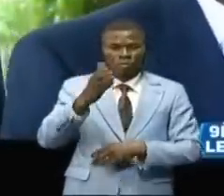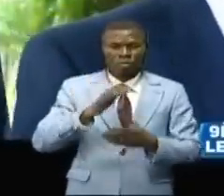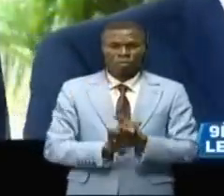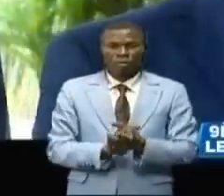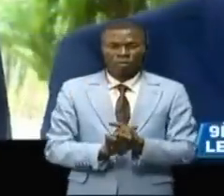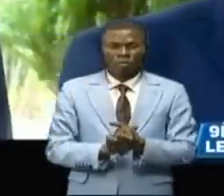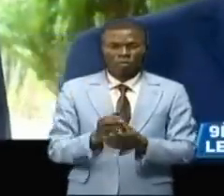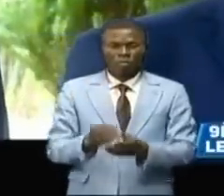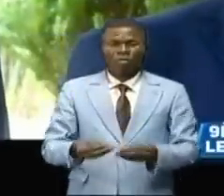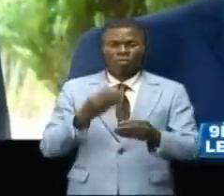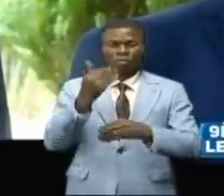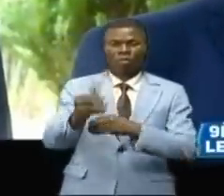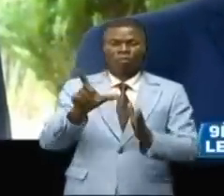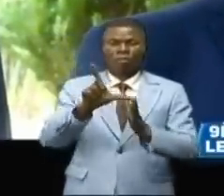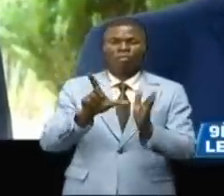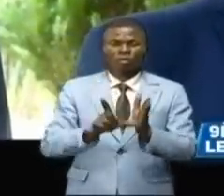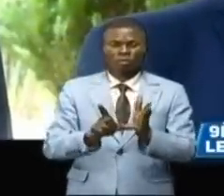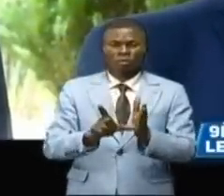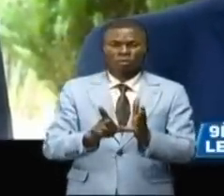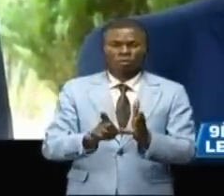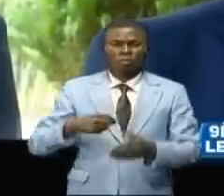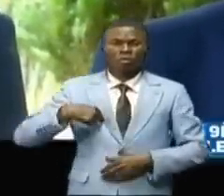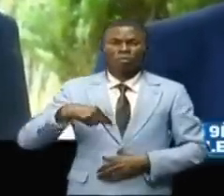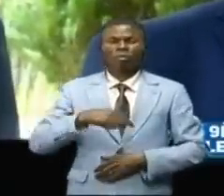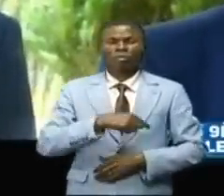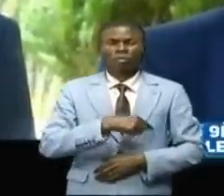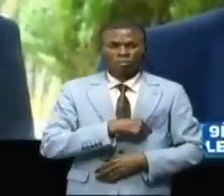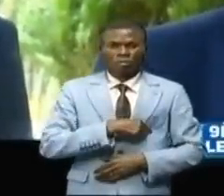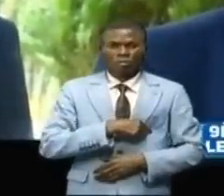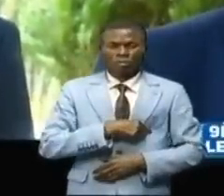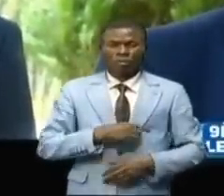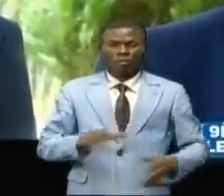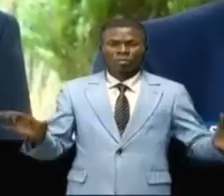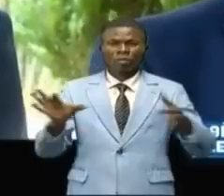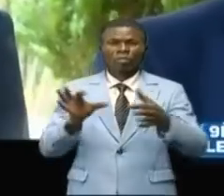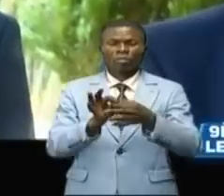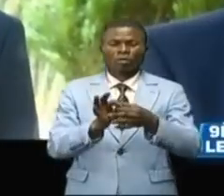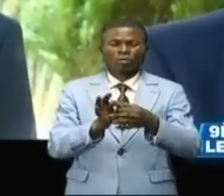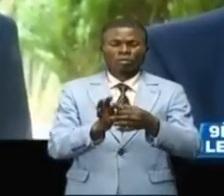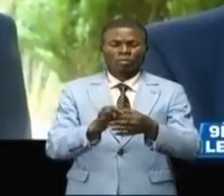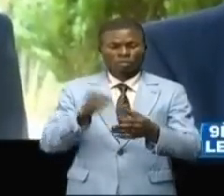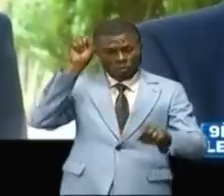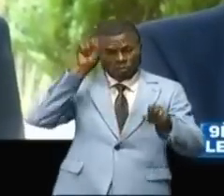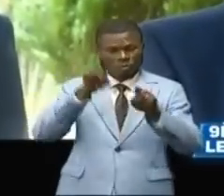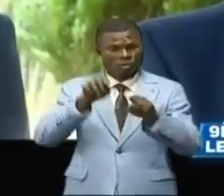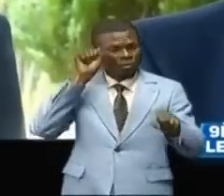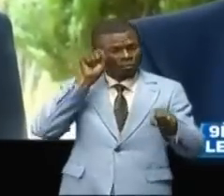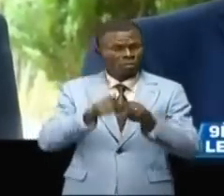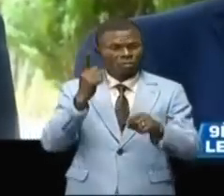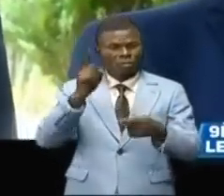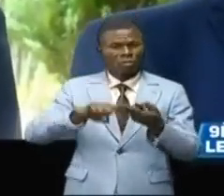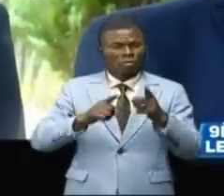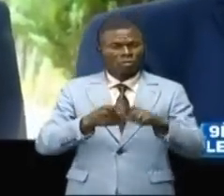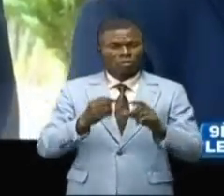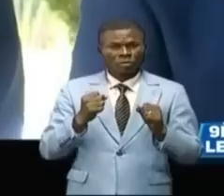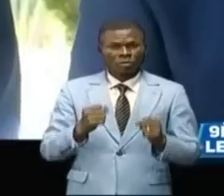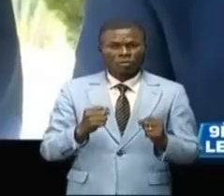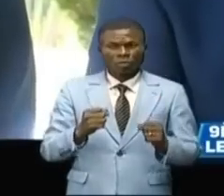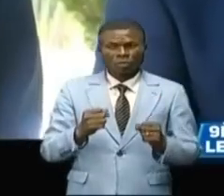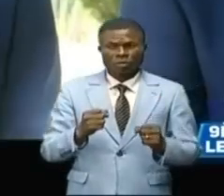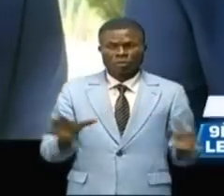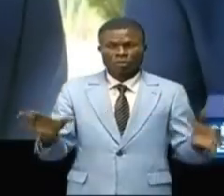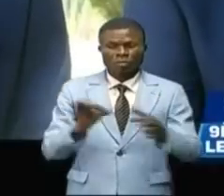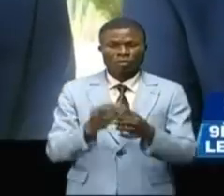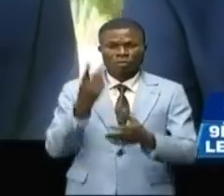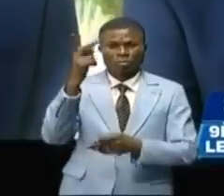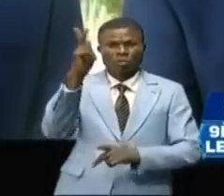est de bon aloi pour nous, étant donné les liens de fraternité, d'amitié qui unissent les